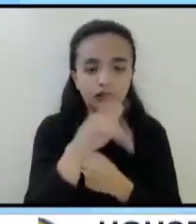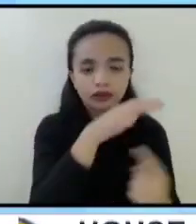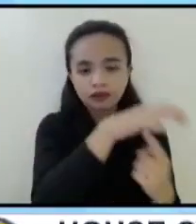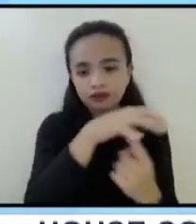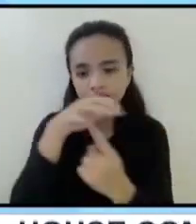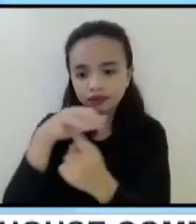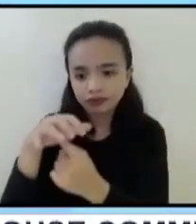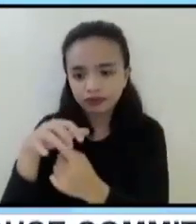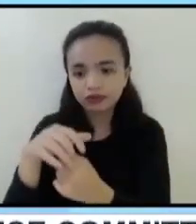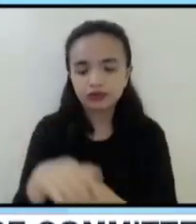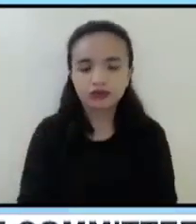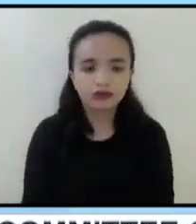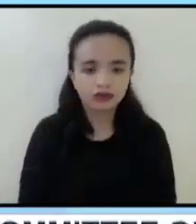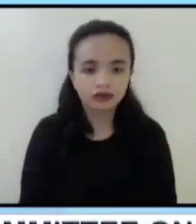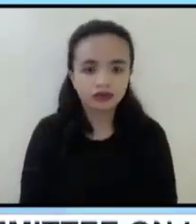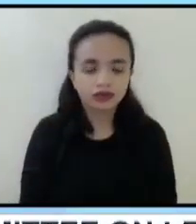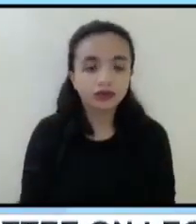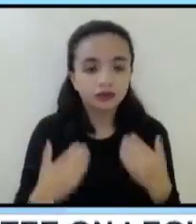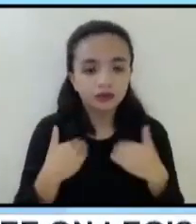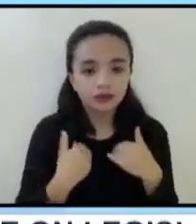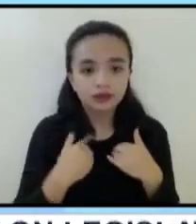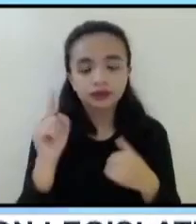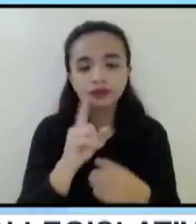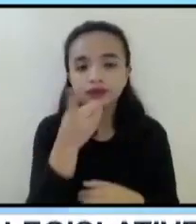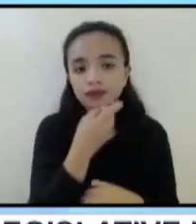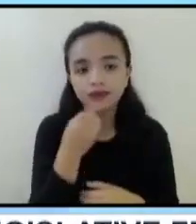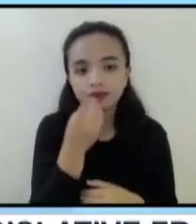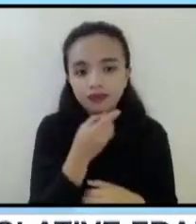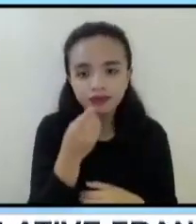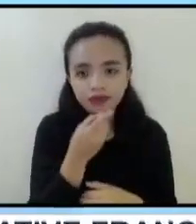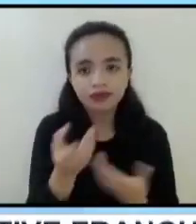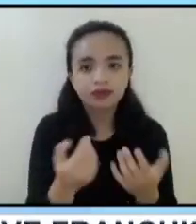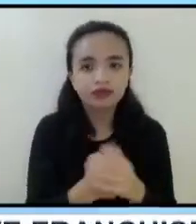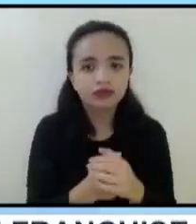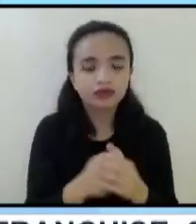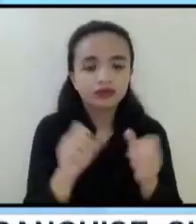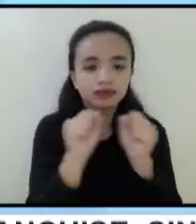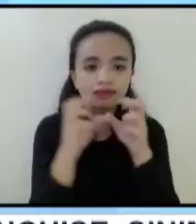products. Meron ding diabetes blood screening at seminars sa mga estudyante.